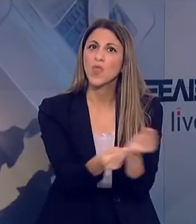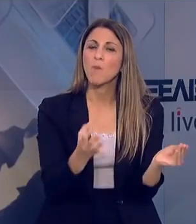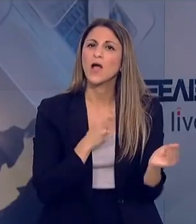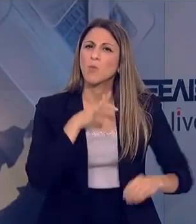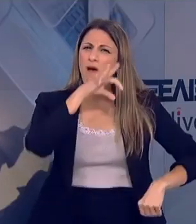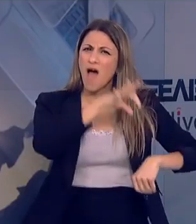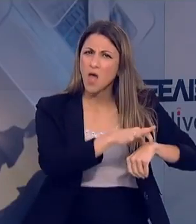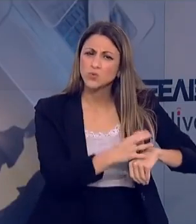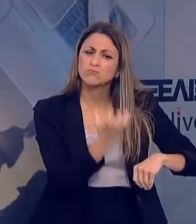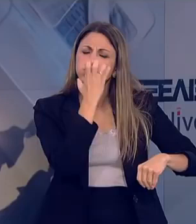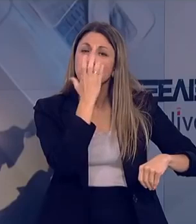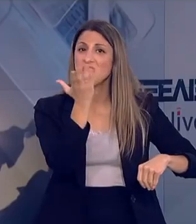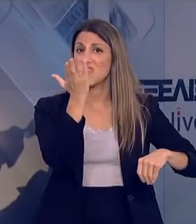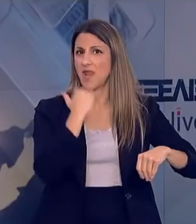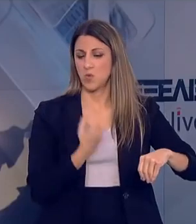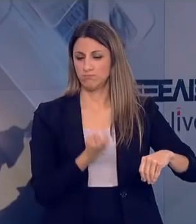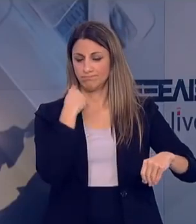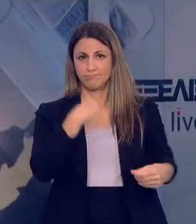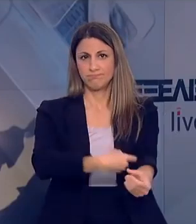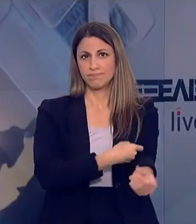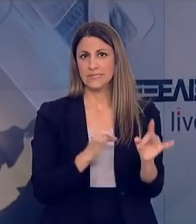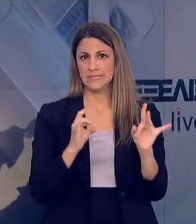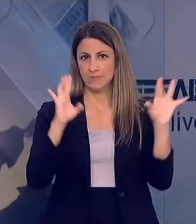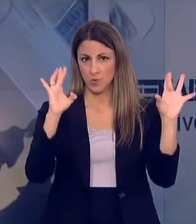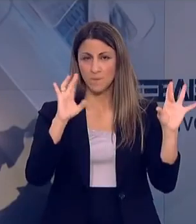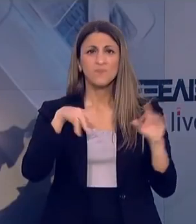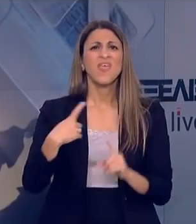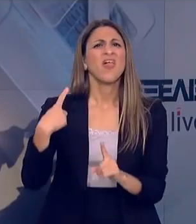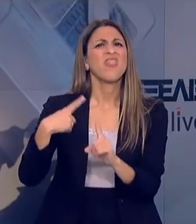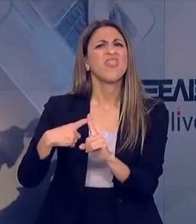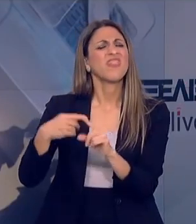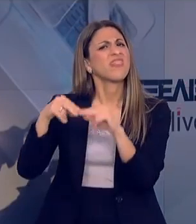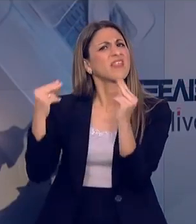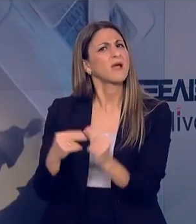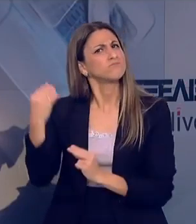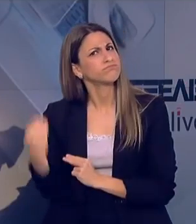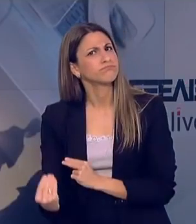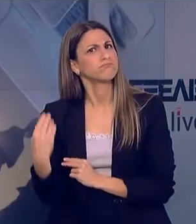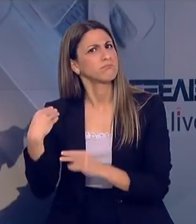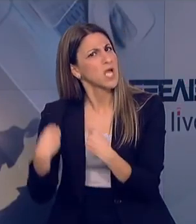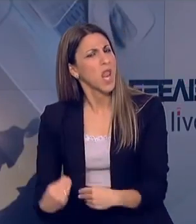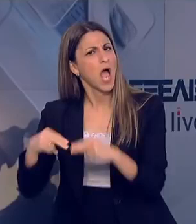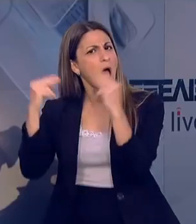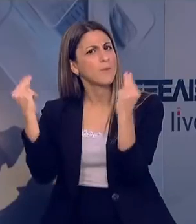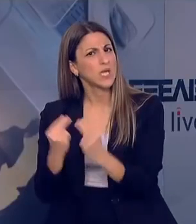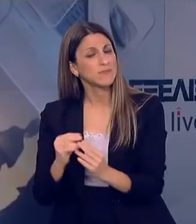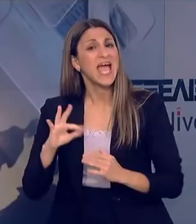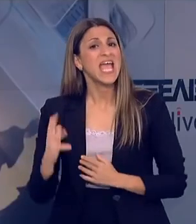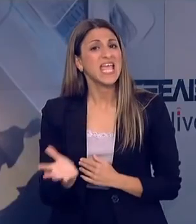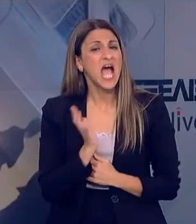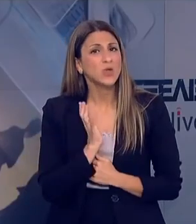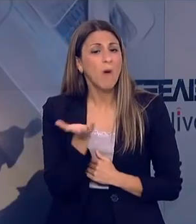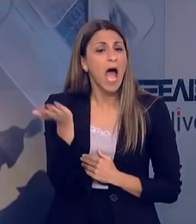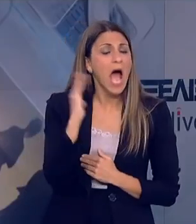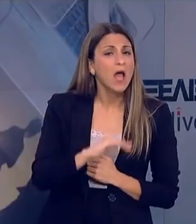δεν είναι ακόμα διασωληνωμένοι. Τα πρώτα θετικά αποτελέσματα αφορούσαν τέτοιους σοβαρούς ασθενείς. Θα μπορούσε να δοθεί σε ασθενείς που απαιτούν